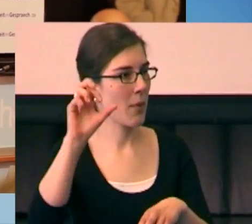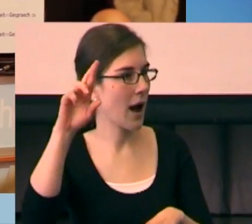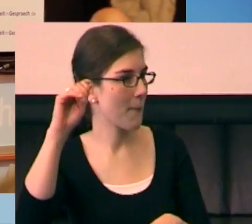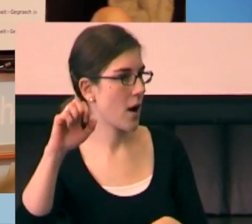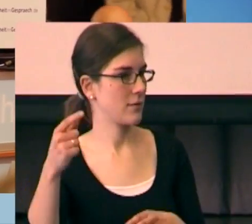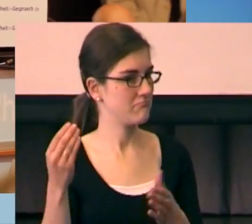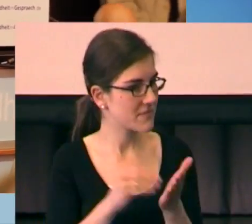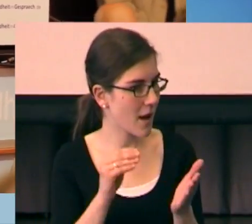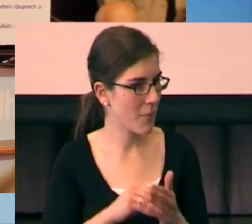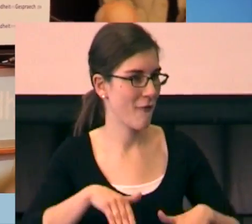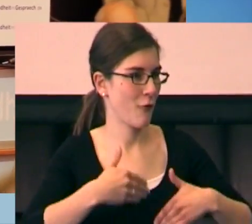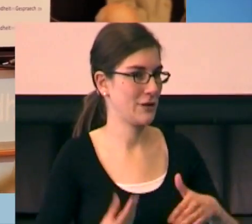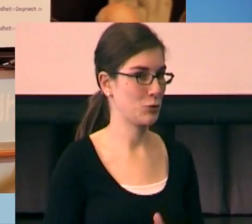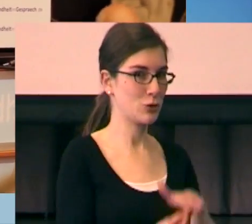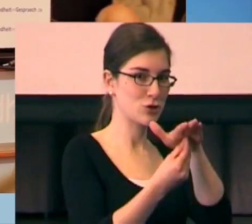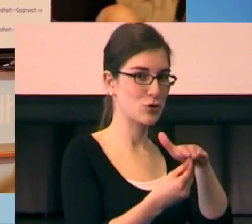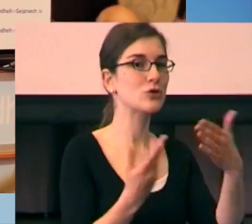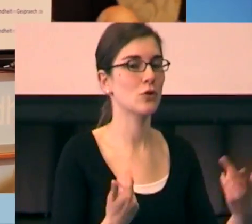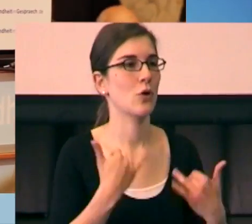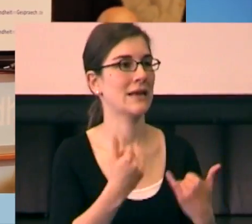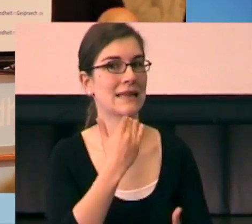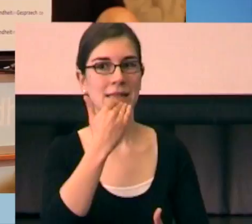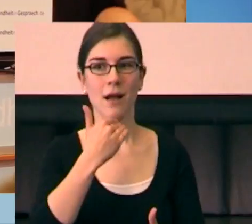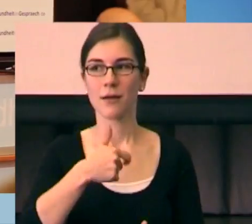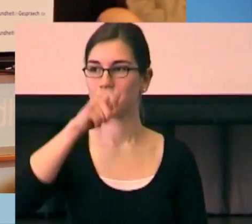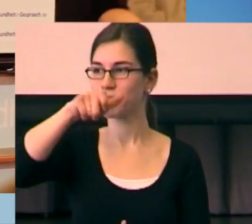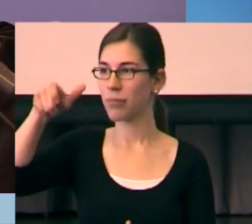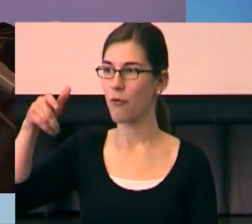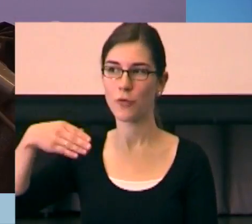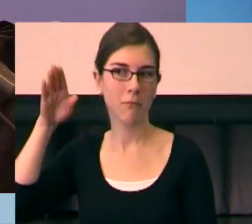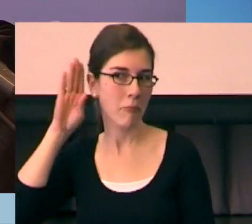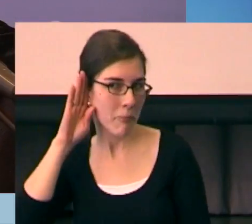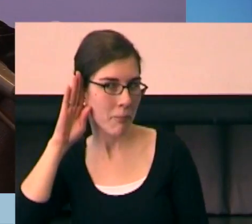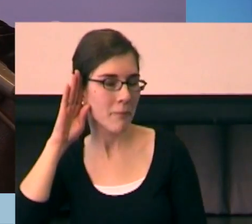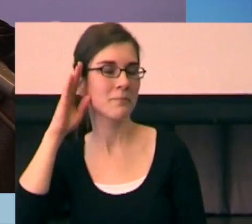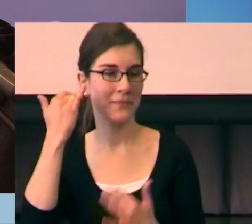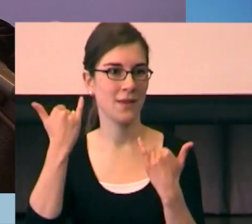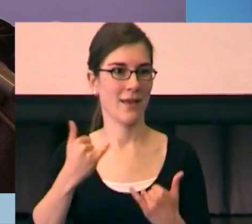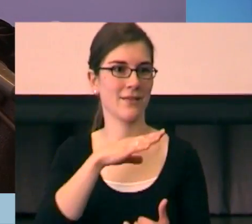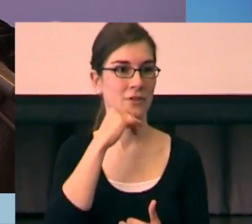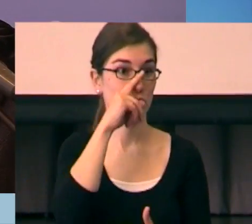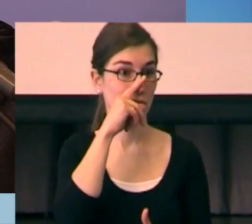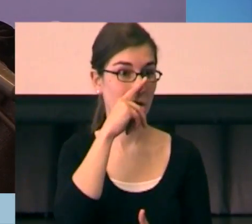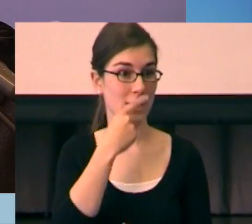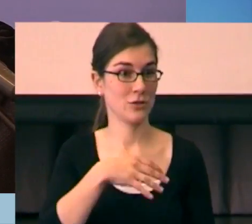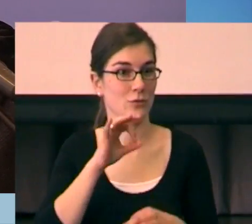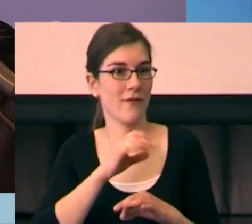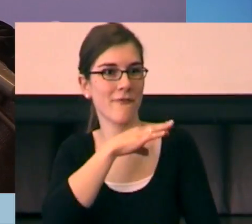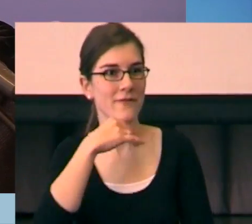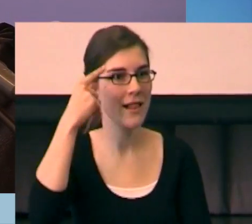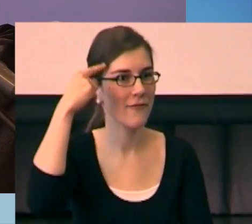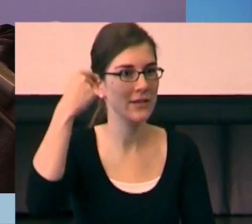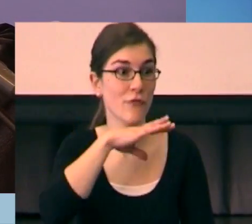Unterstützung. Und nun bedanke ich mich bei Ihnen fürs Zuhören und wünsche Ihnen heute Abend gute Erkenntnisse,